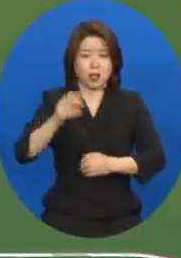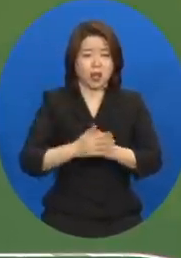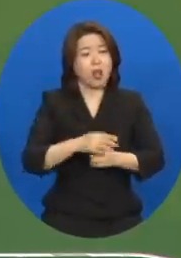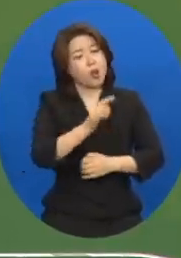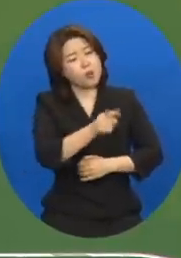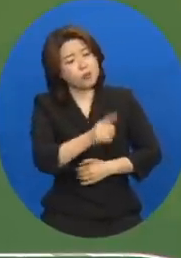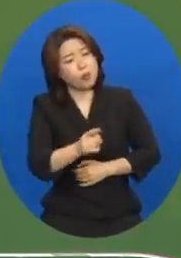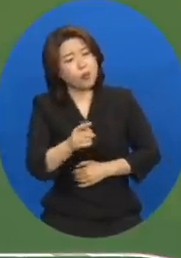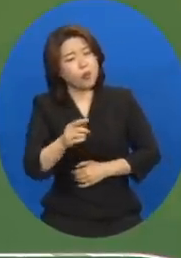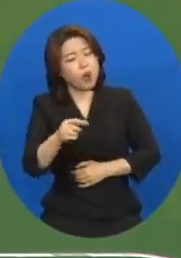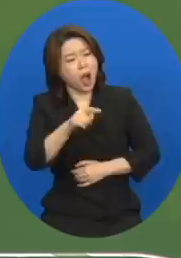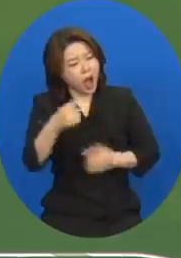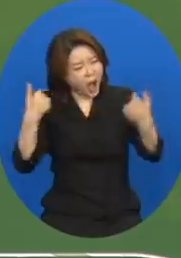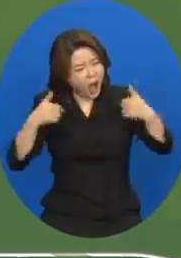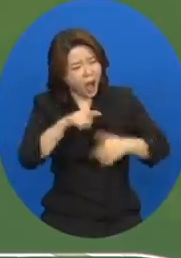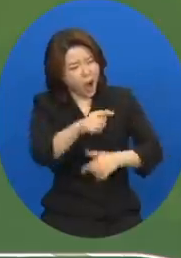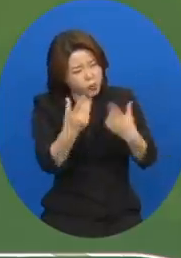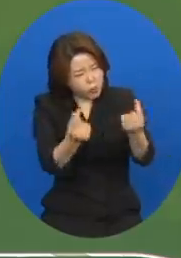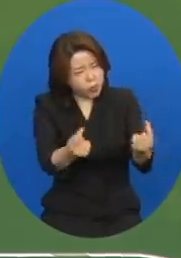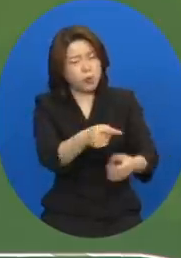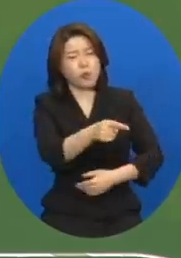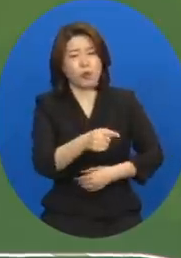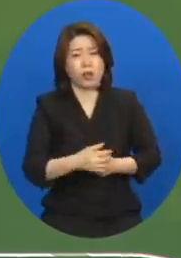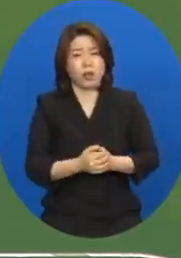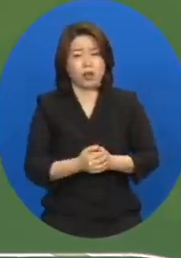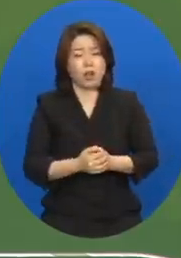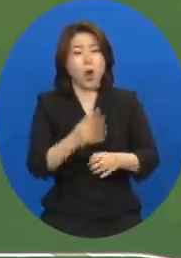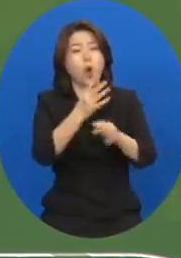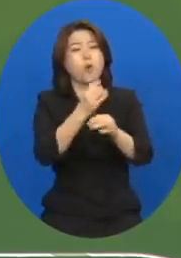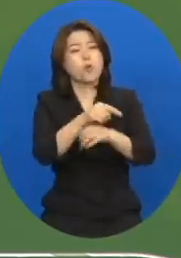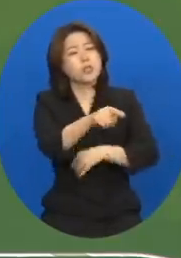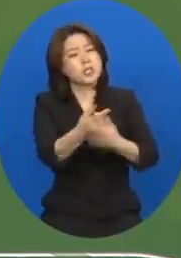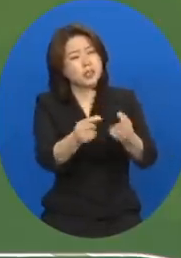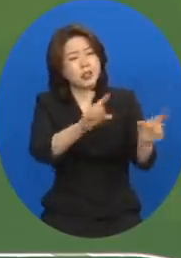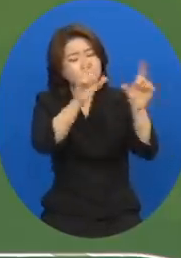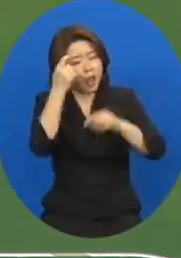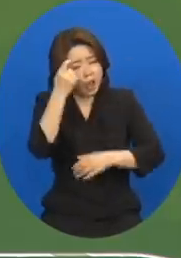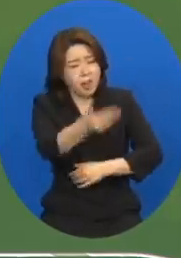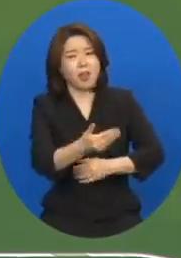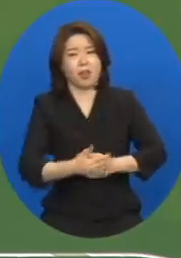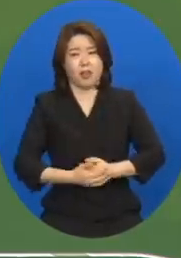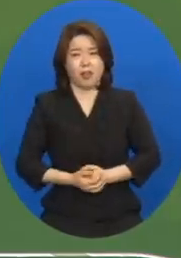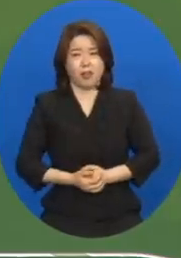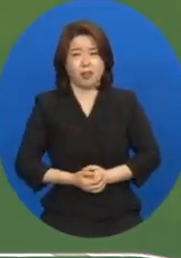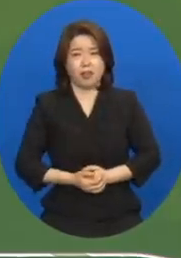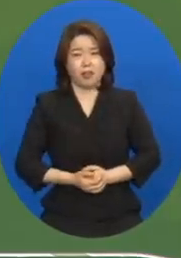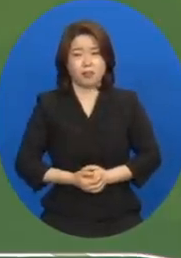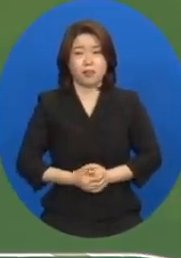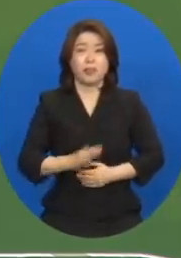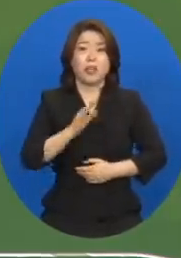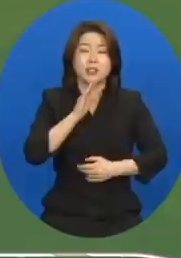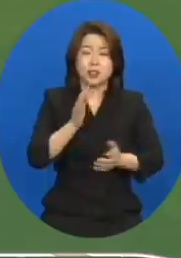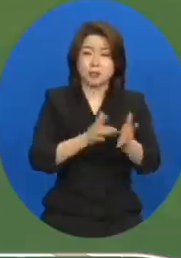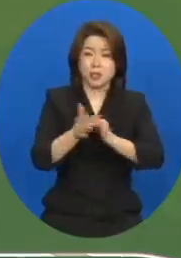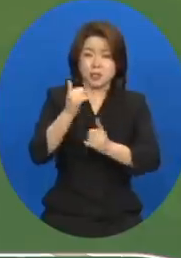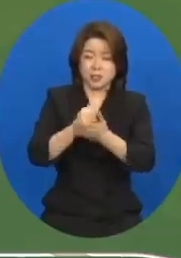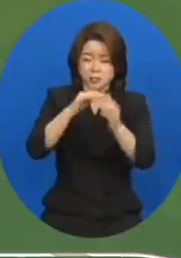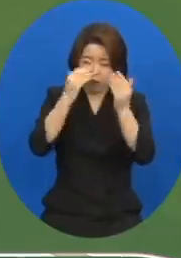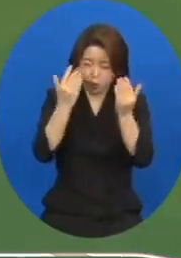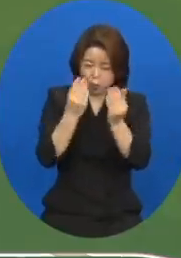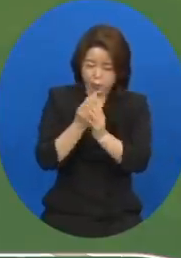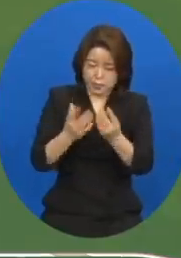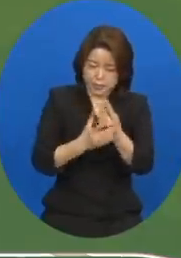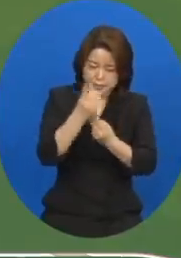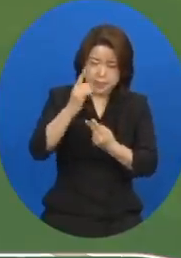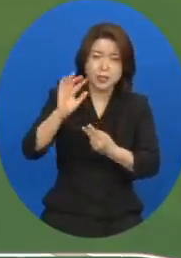너는 어째서 맨 그 모양이냐? 너는 언제까지 그렇게 살 거냐? 정말 예수님과 온전히 하나 된